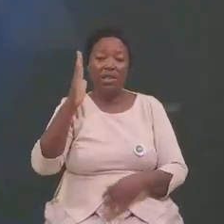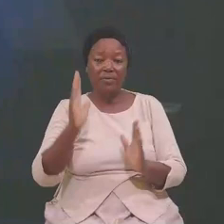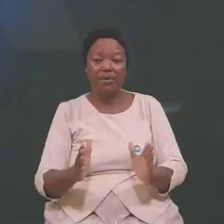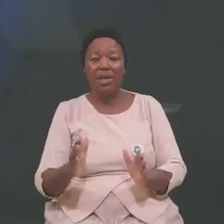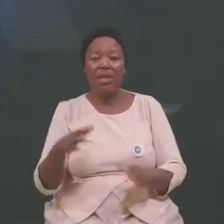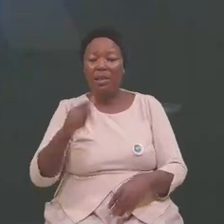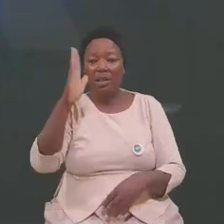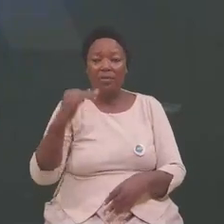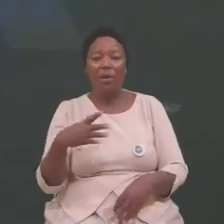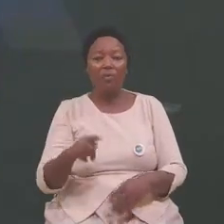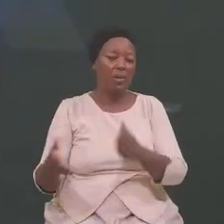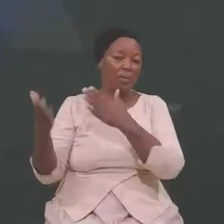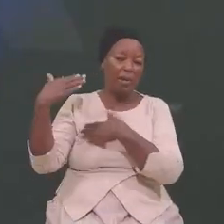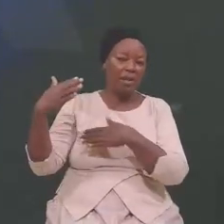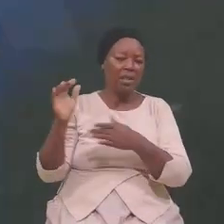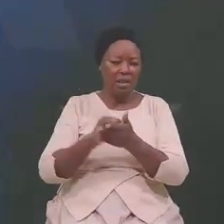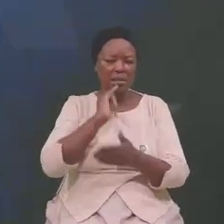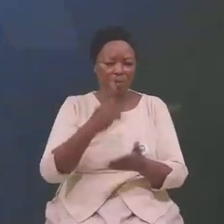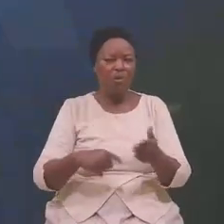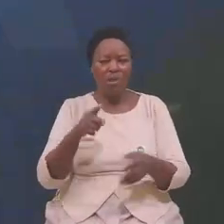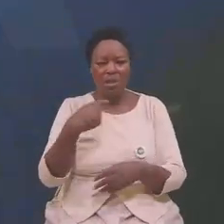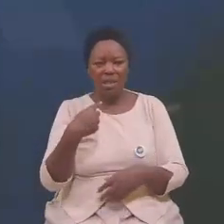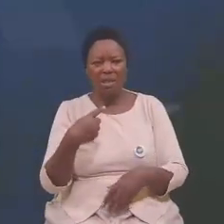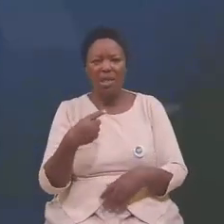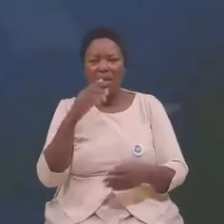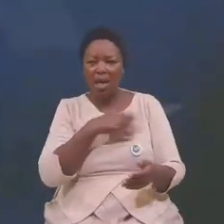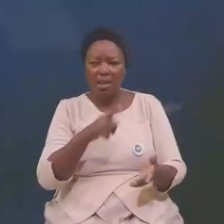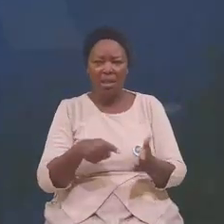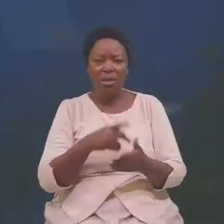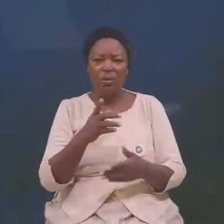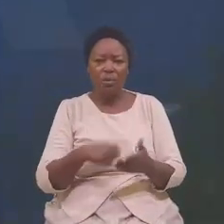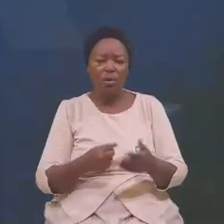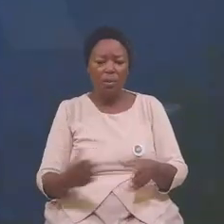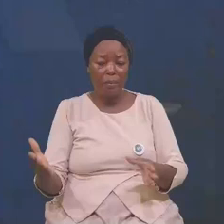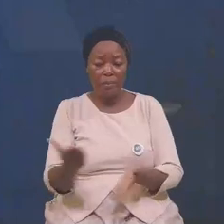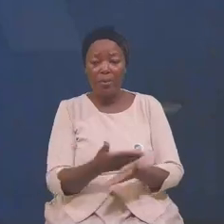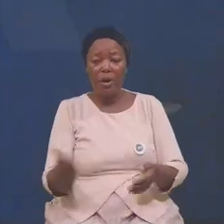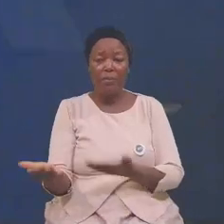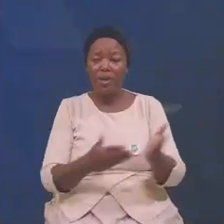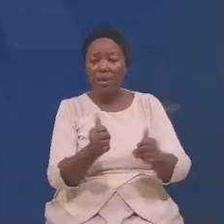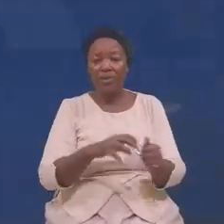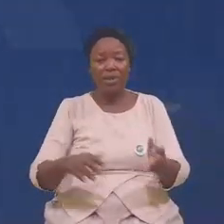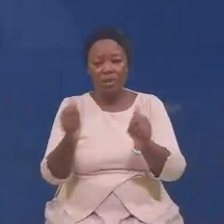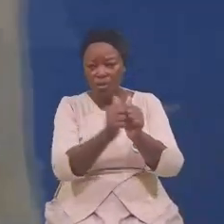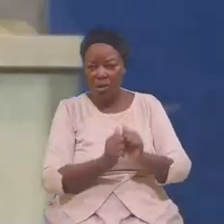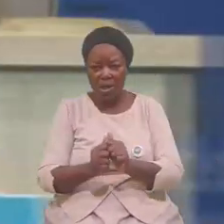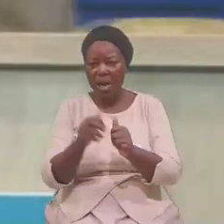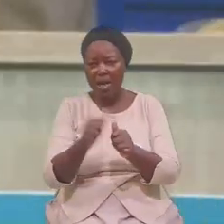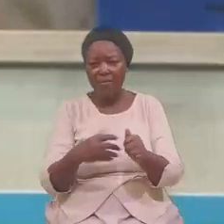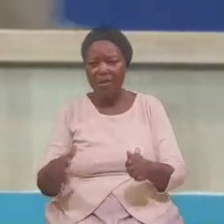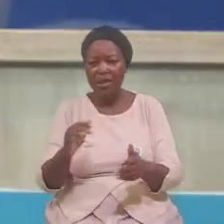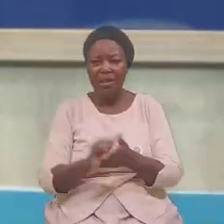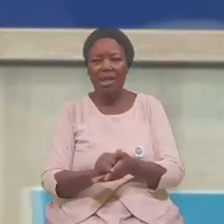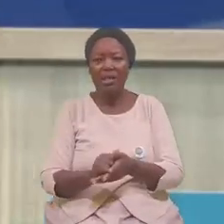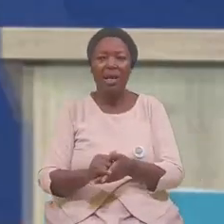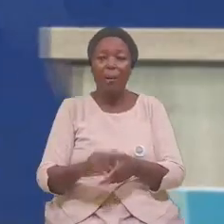passé. Voici ce qu'ils ont dit. Et celui-ci rassemble tout. ce que Moïse pouvait